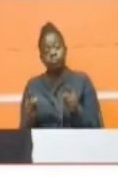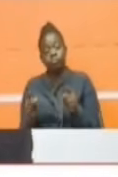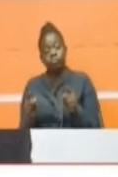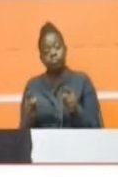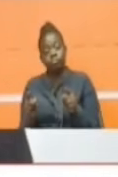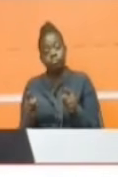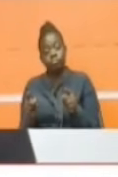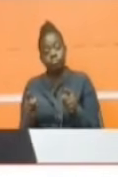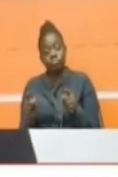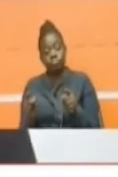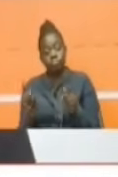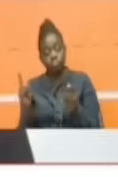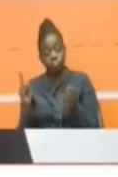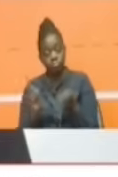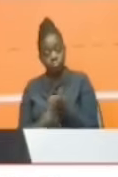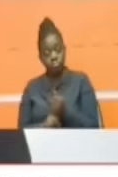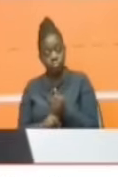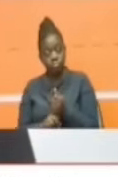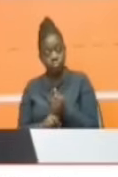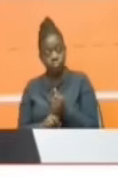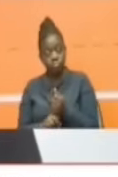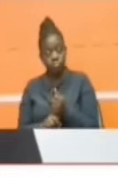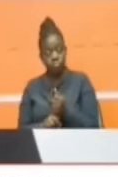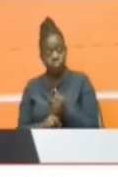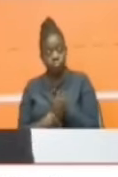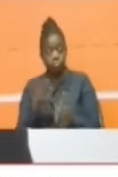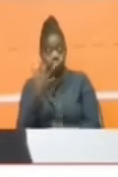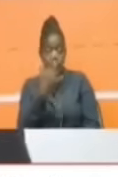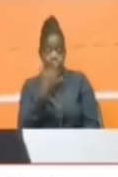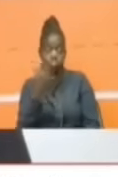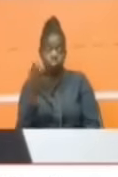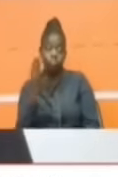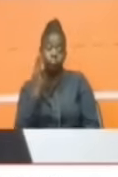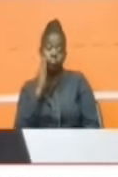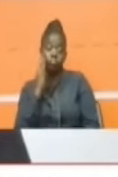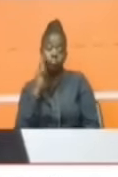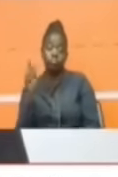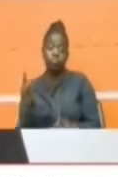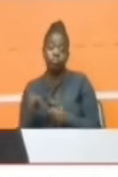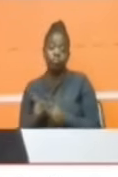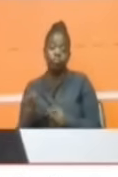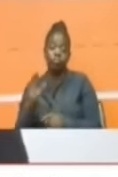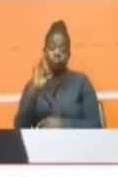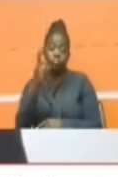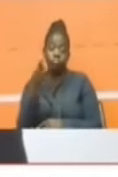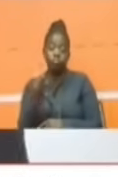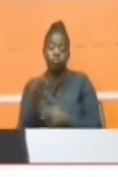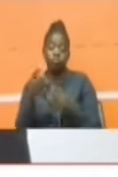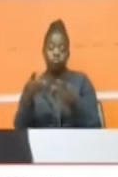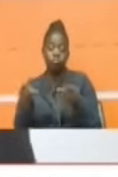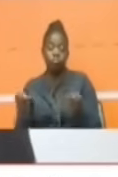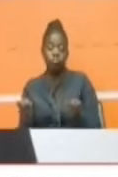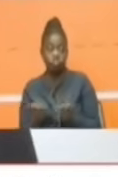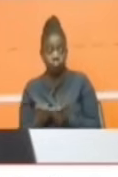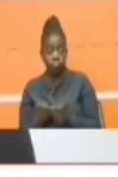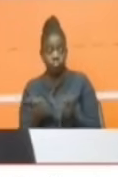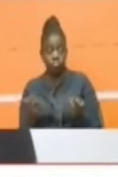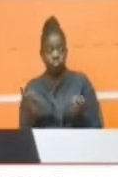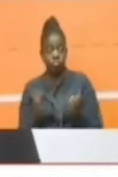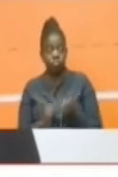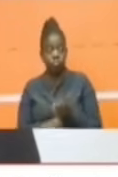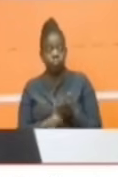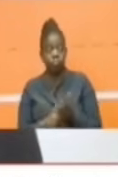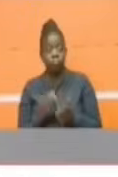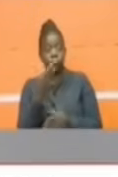eyokubiri mu ba Anglican bajja kubanga bafuna miliyoni 5 n'abo abanaaba bafukutte ekifo ekyokusatu bajja kubanga